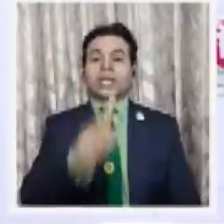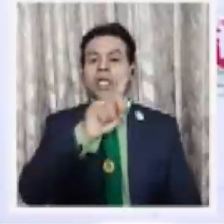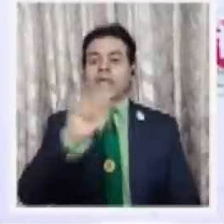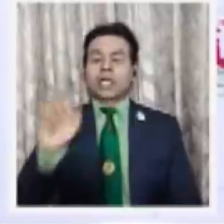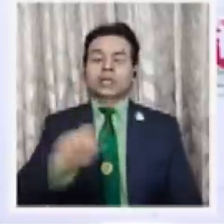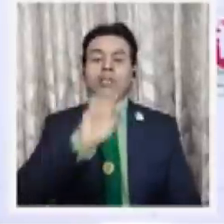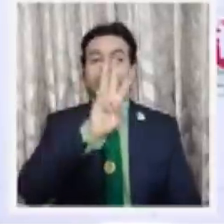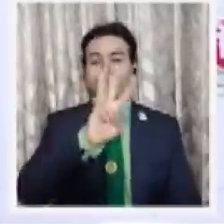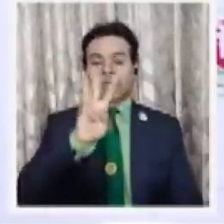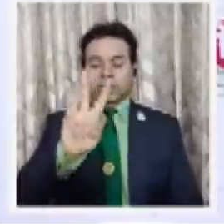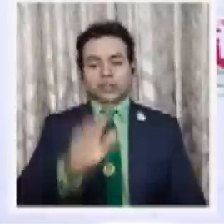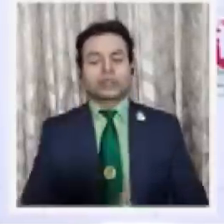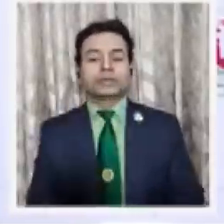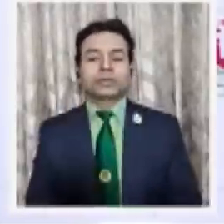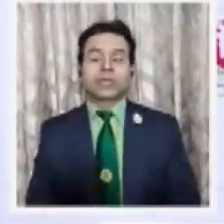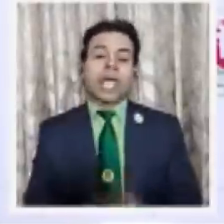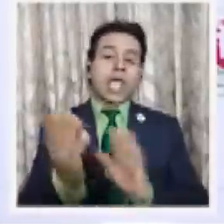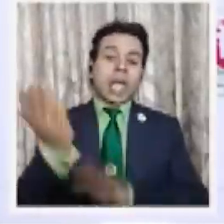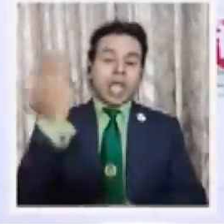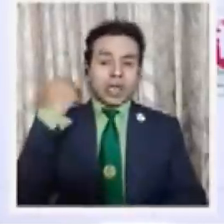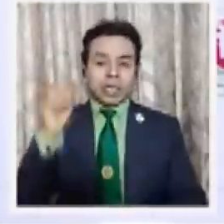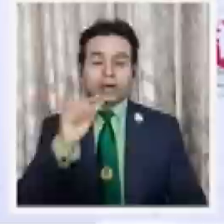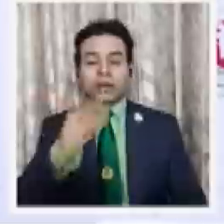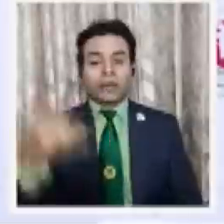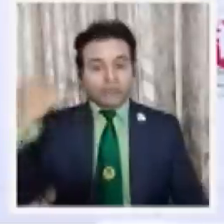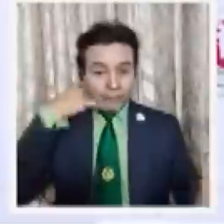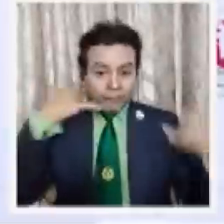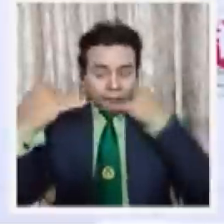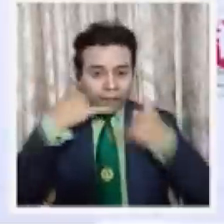4,417 জন। এ পর্যন্ত COVID-19 স্বাস্থ্যসেবা গ্রহণ করেছেন